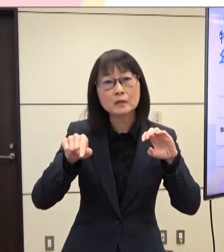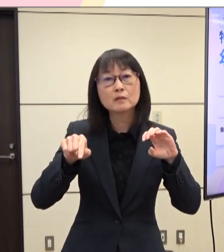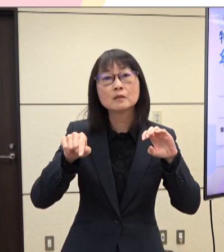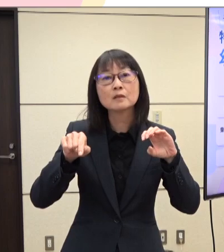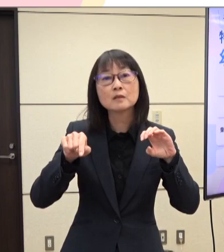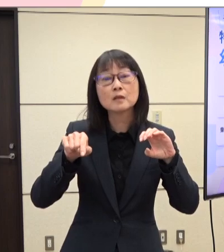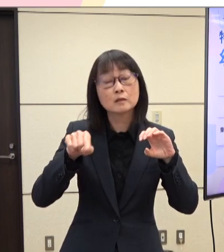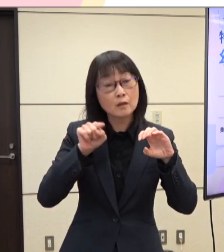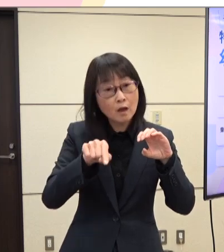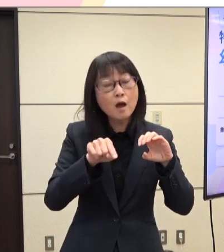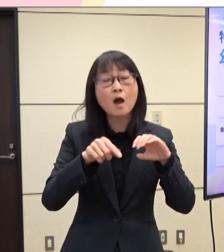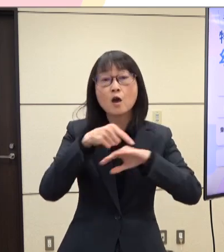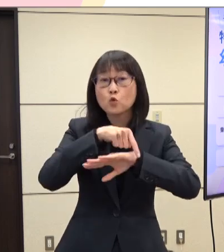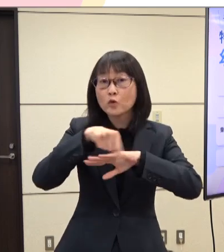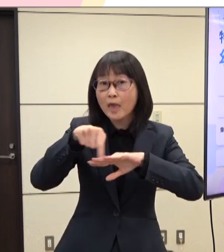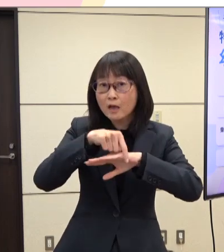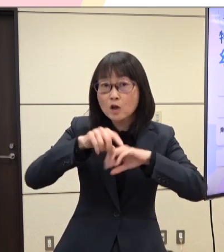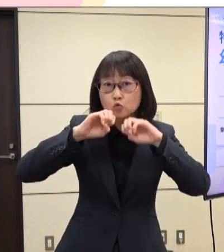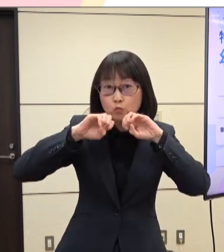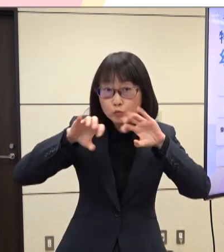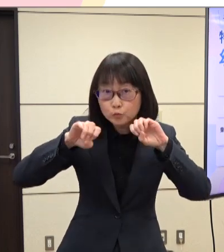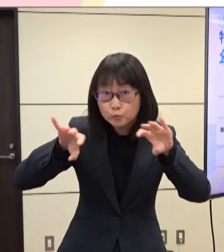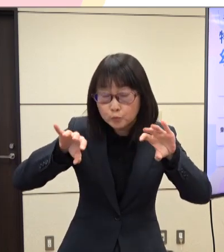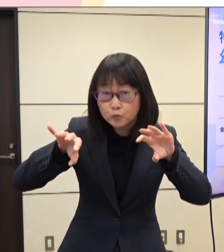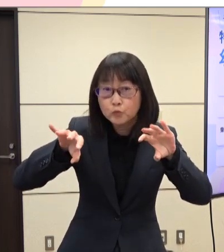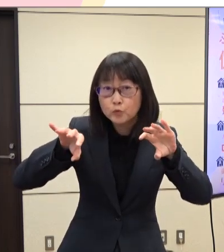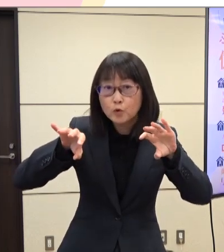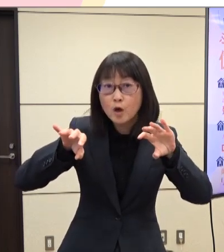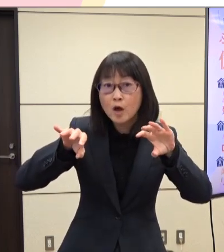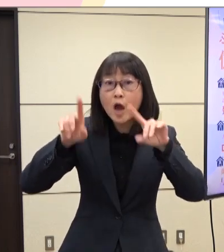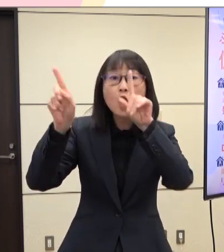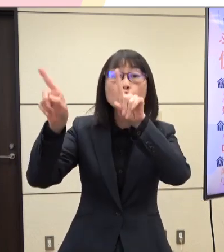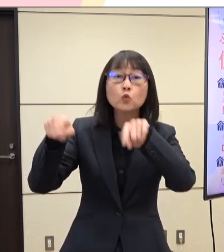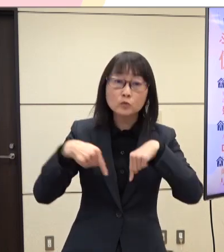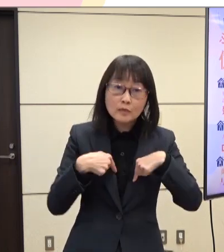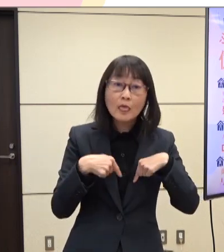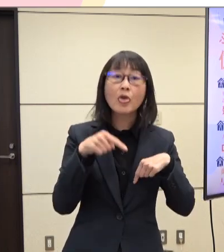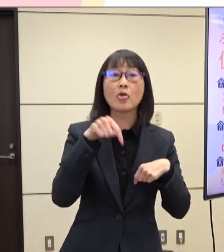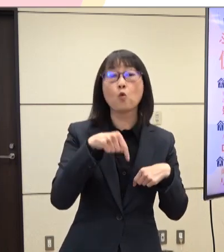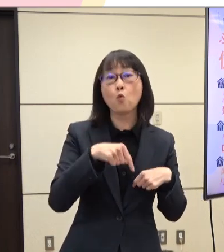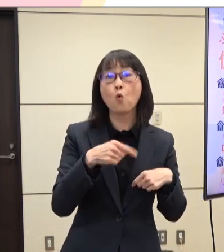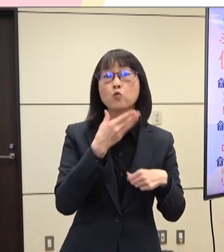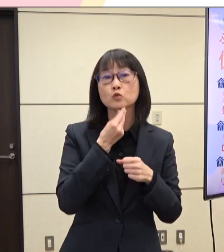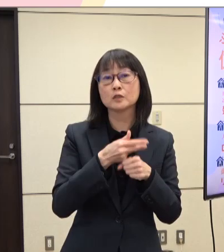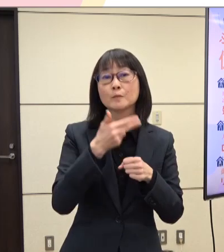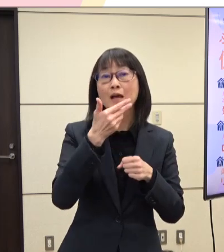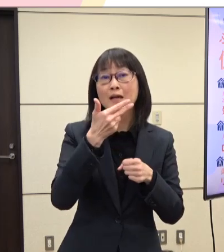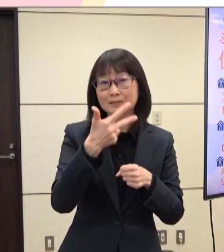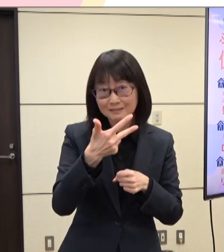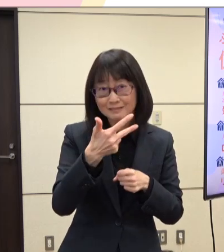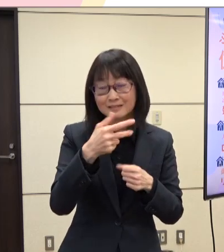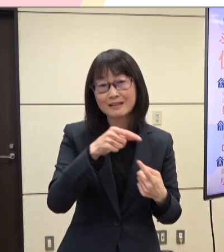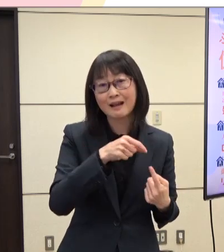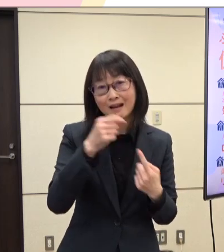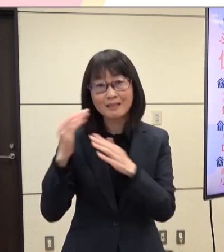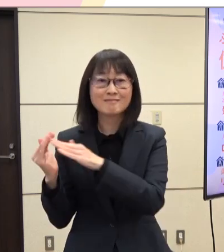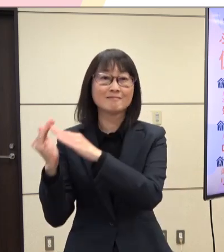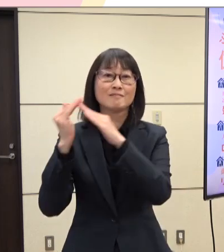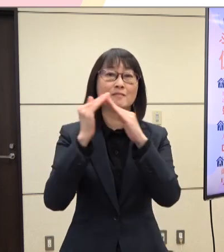るんではないかなと我々としては考えております。それから新年度から